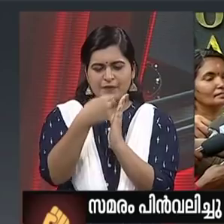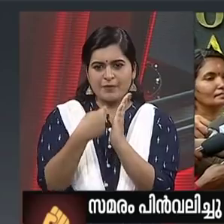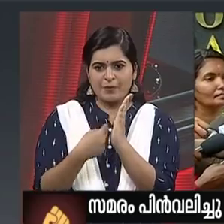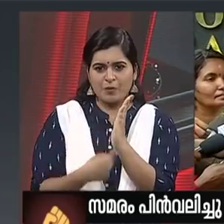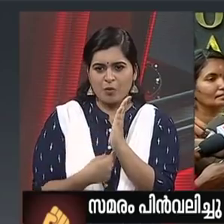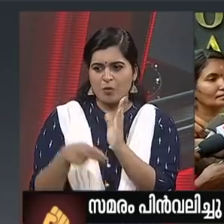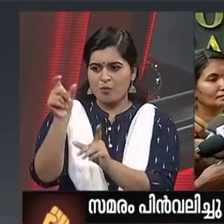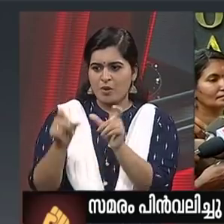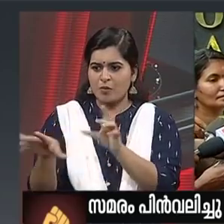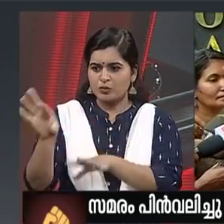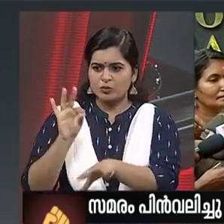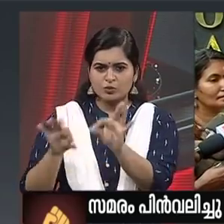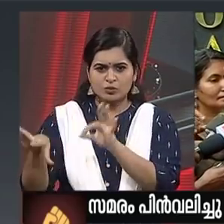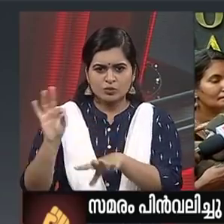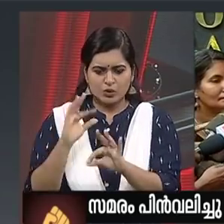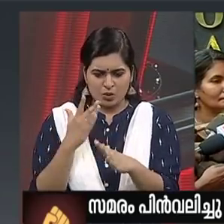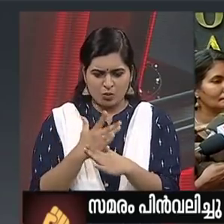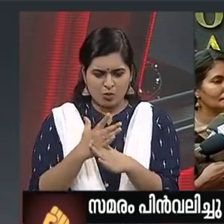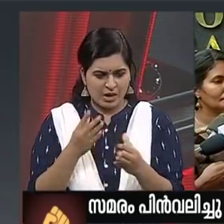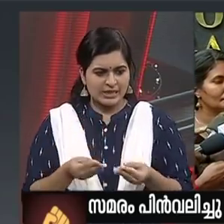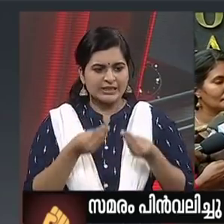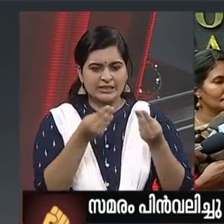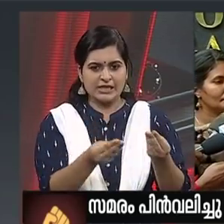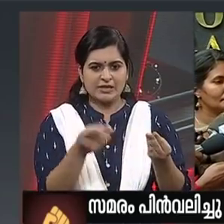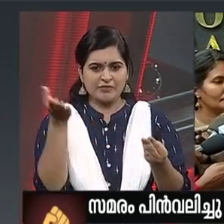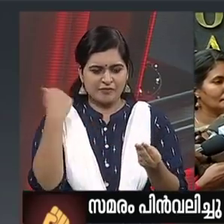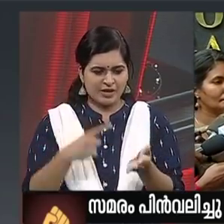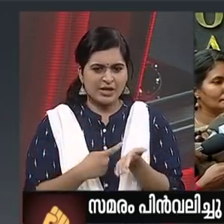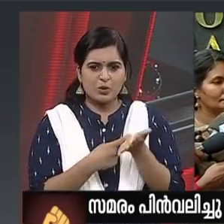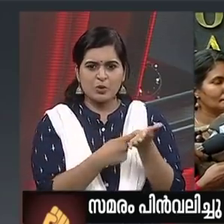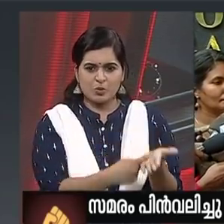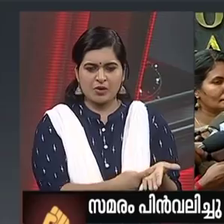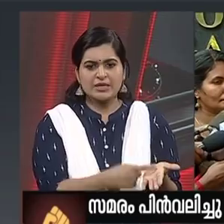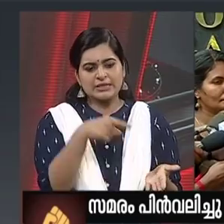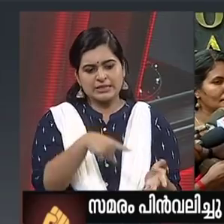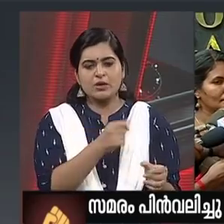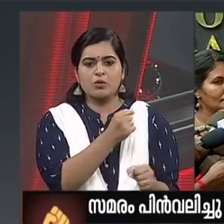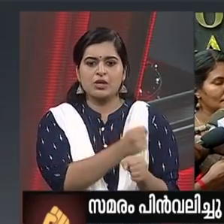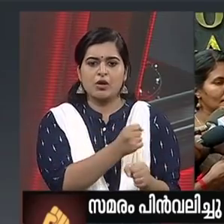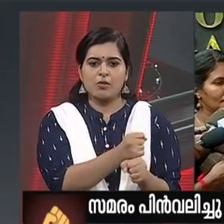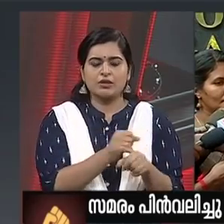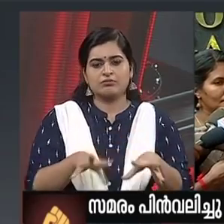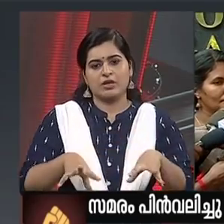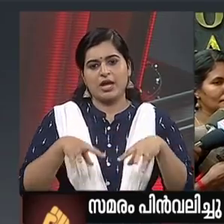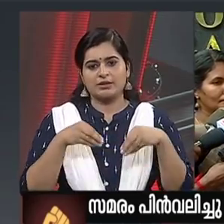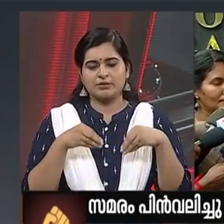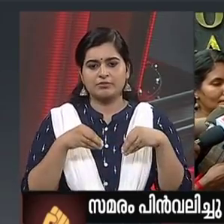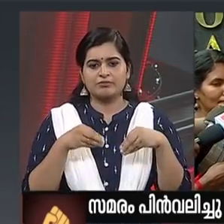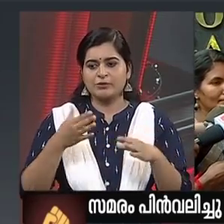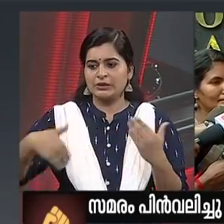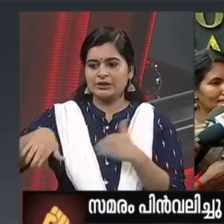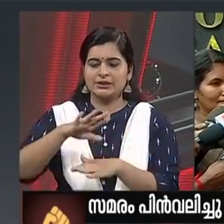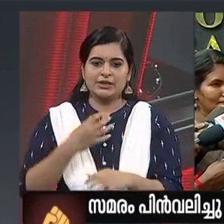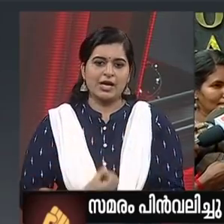നിയമനം നടത്തുന്നതിനുമായ ശുപാർശ, അതിനുള്ള നടപടിക്രമങ്ങൾ പൂർത്തീകരിക്കുന്നതിനുമായിട്ടുള്ള